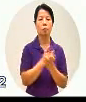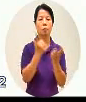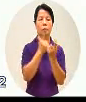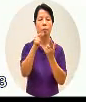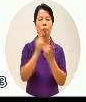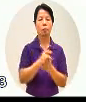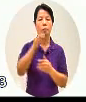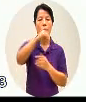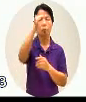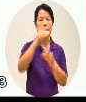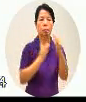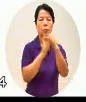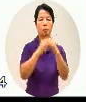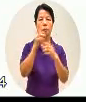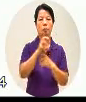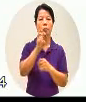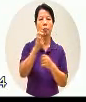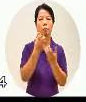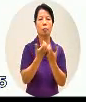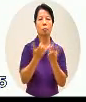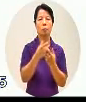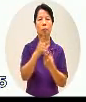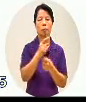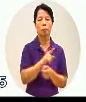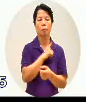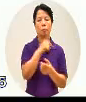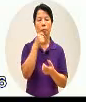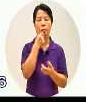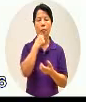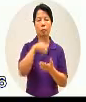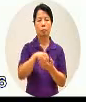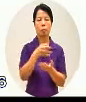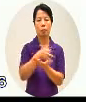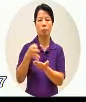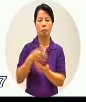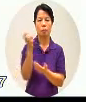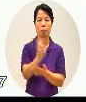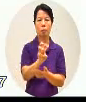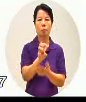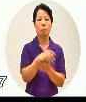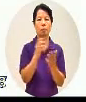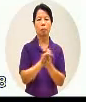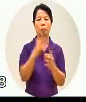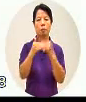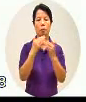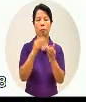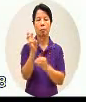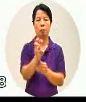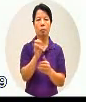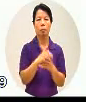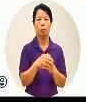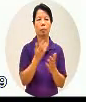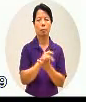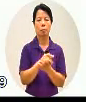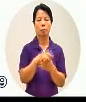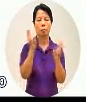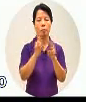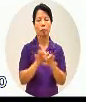上限三十分，伊会当填三十个志愿，一定会当填三十间学校啦。啊，伊有电脑